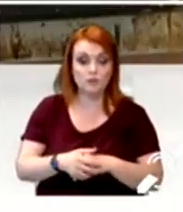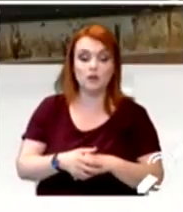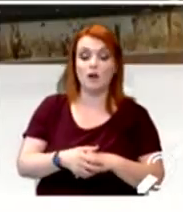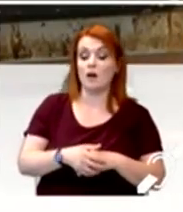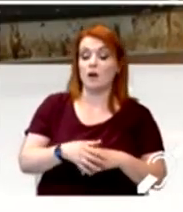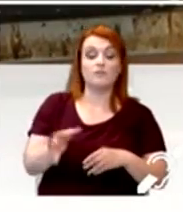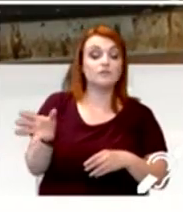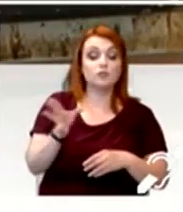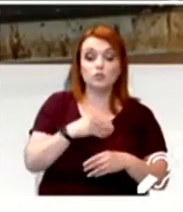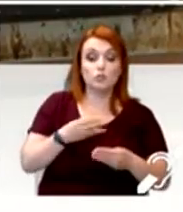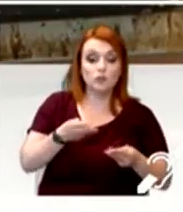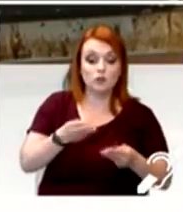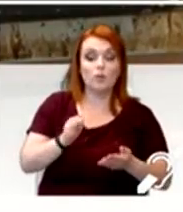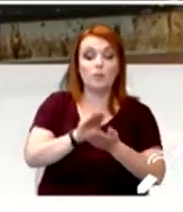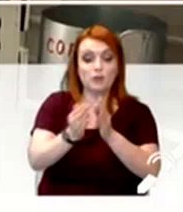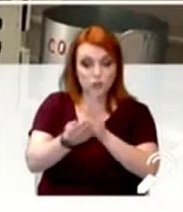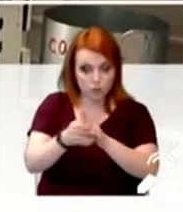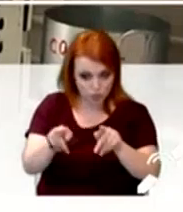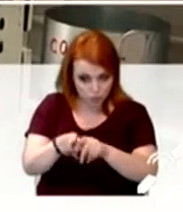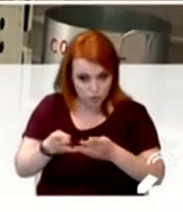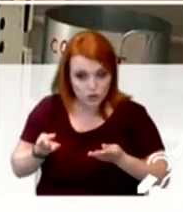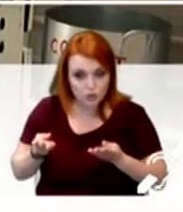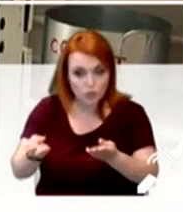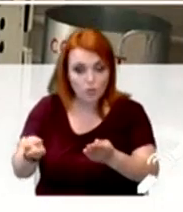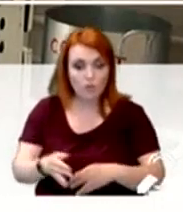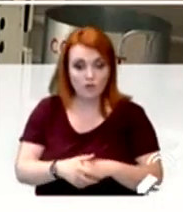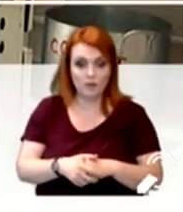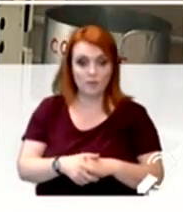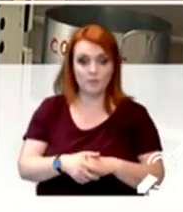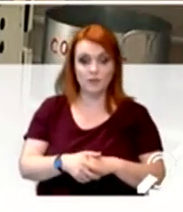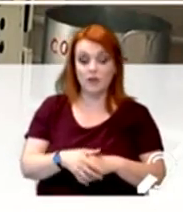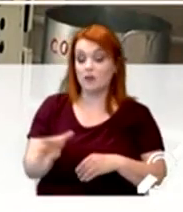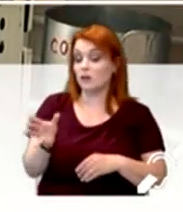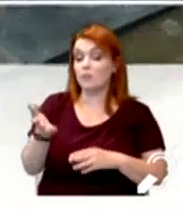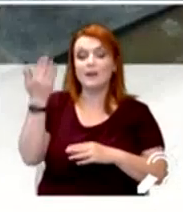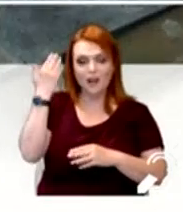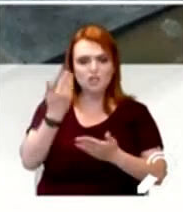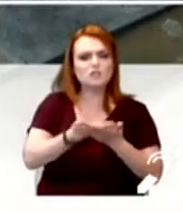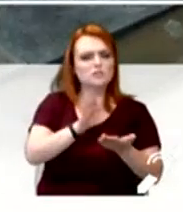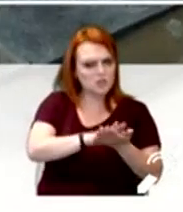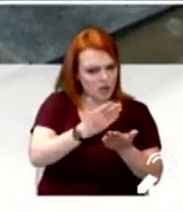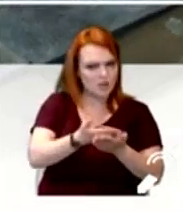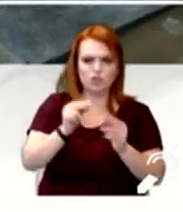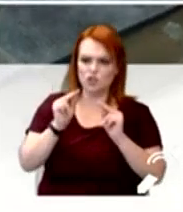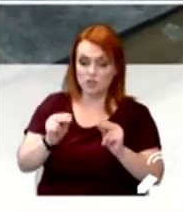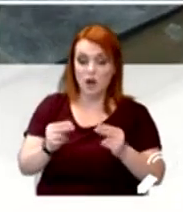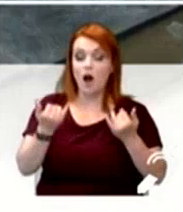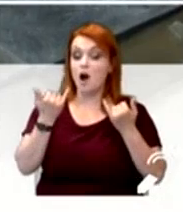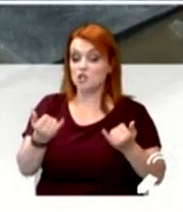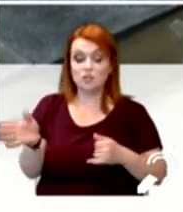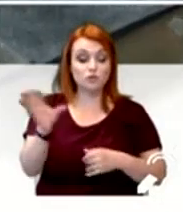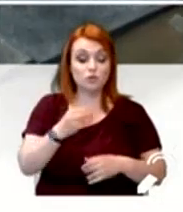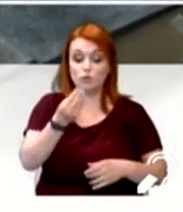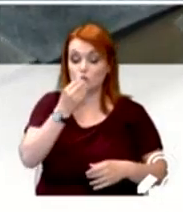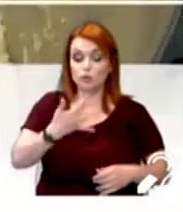de plită, prăjăm prăjoale, piplet și apărăm în rolă, tădem. Dar acum tătă e în rolă, tătă e dietic. E că eu